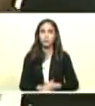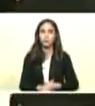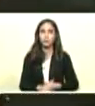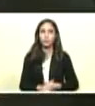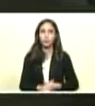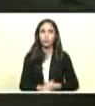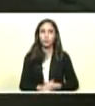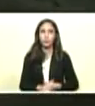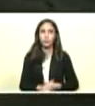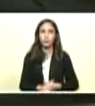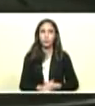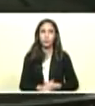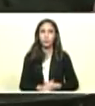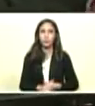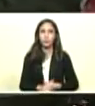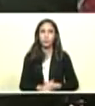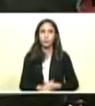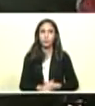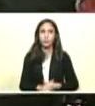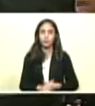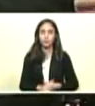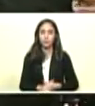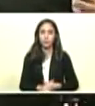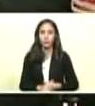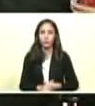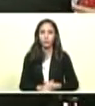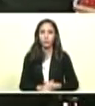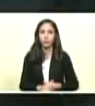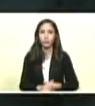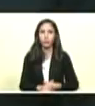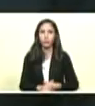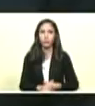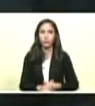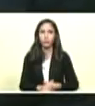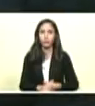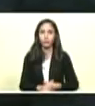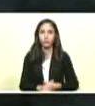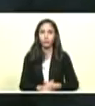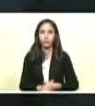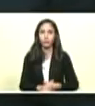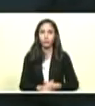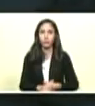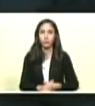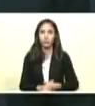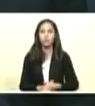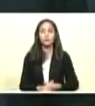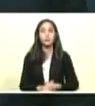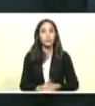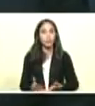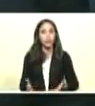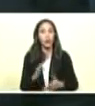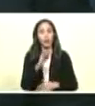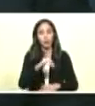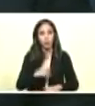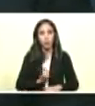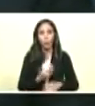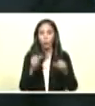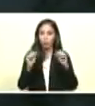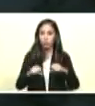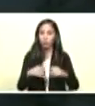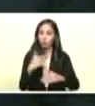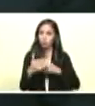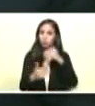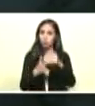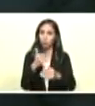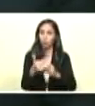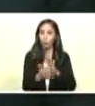Сделать шаг. Очень рискованный шаг, но своевременный шаг в будущую цифровую мировую экономику. Que dieron un paso arriesgado,